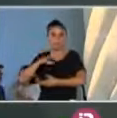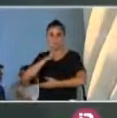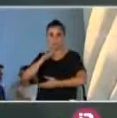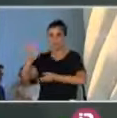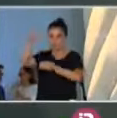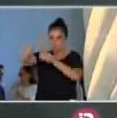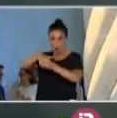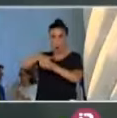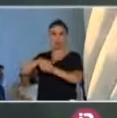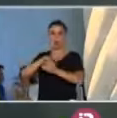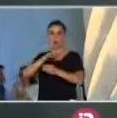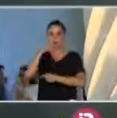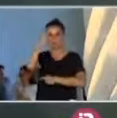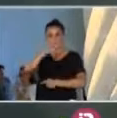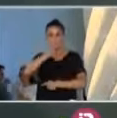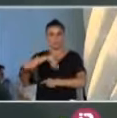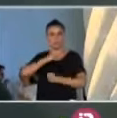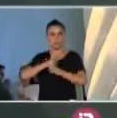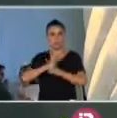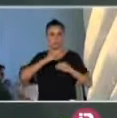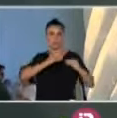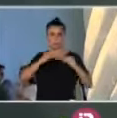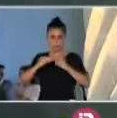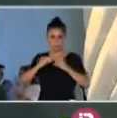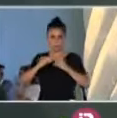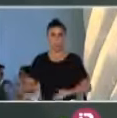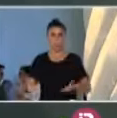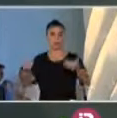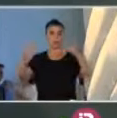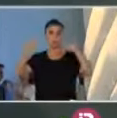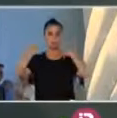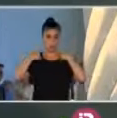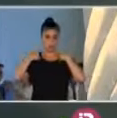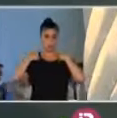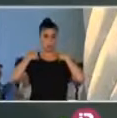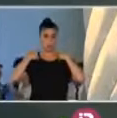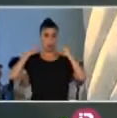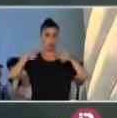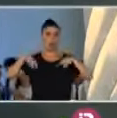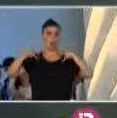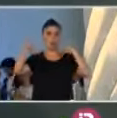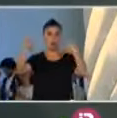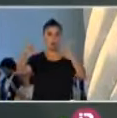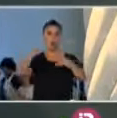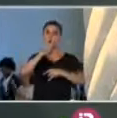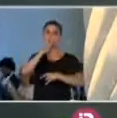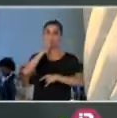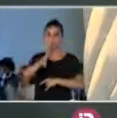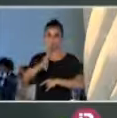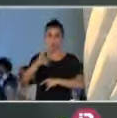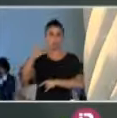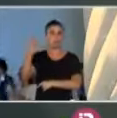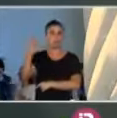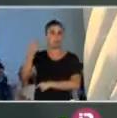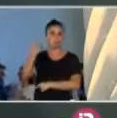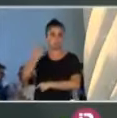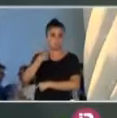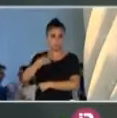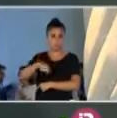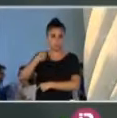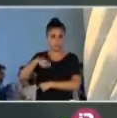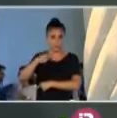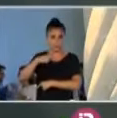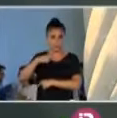podem fer. La responsabilitat és major també perquè serà la primera vegada que una dona repeteixi com